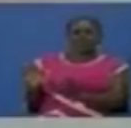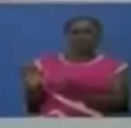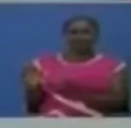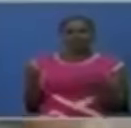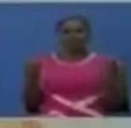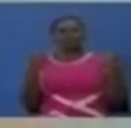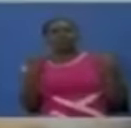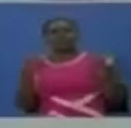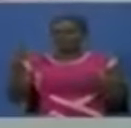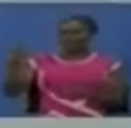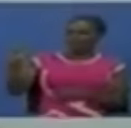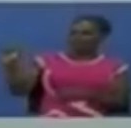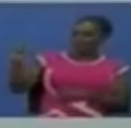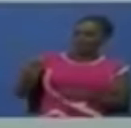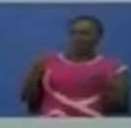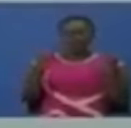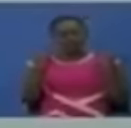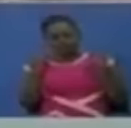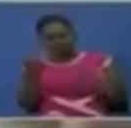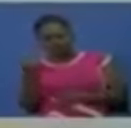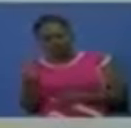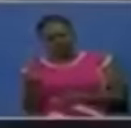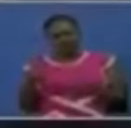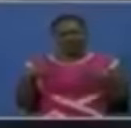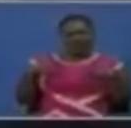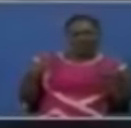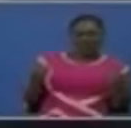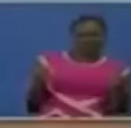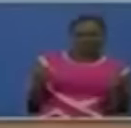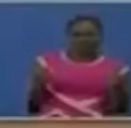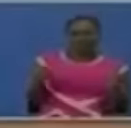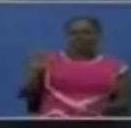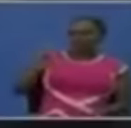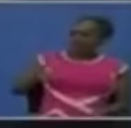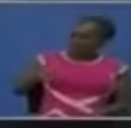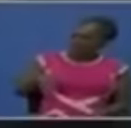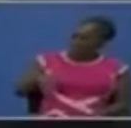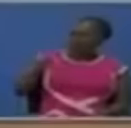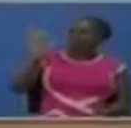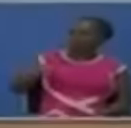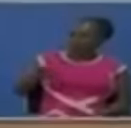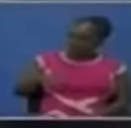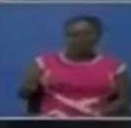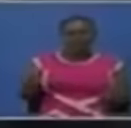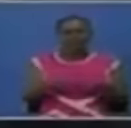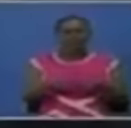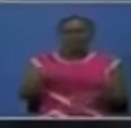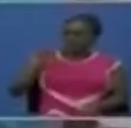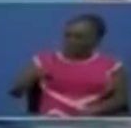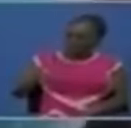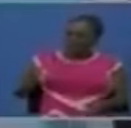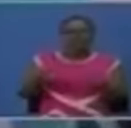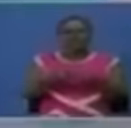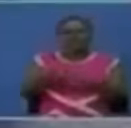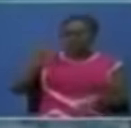ukiamka Eurobondi, ukilala ukiamka afya. Na mama ni mama. Eh. Na mama ni mama. Eh. Na mama ni